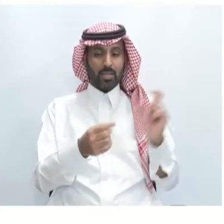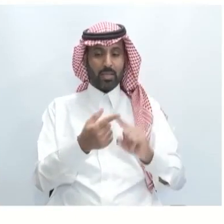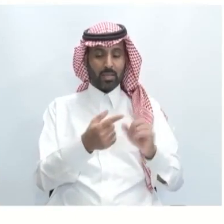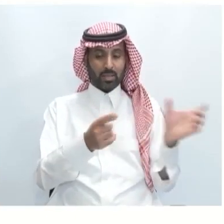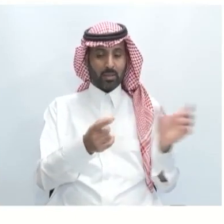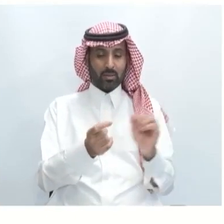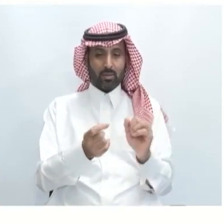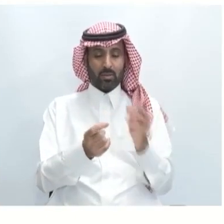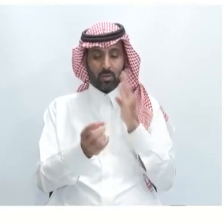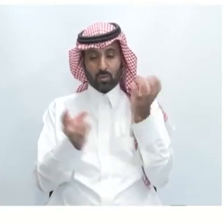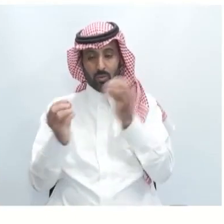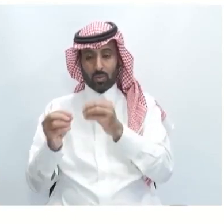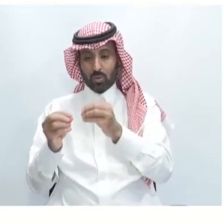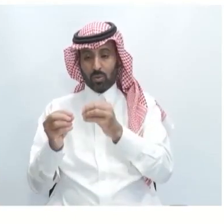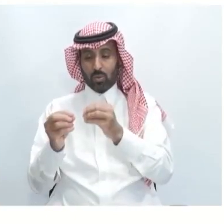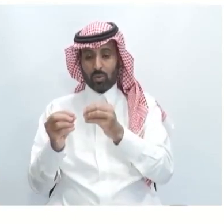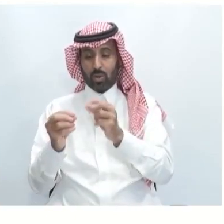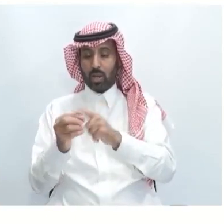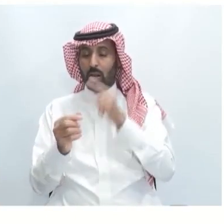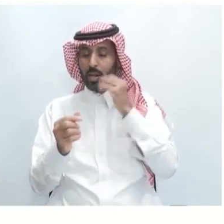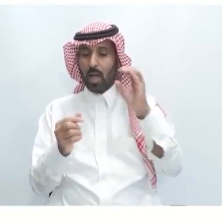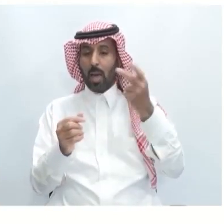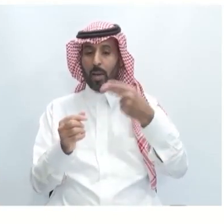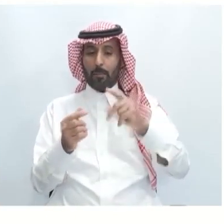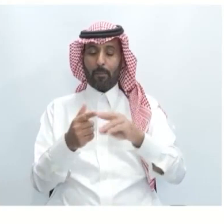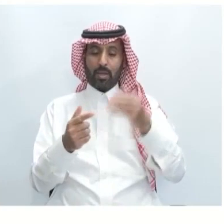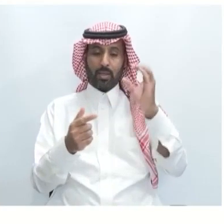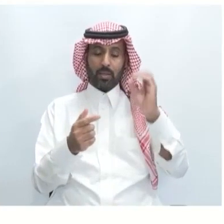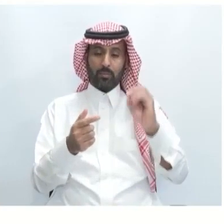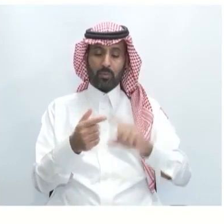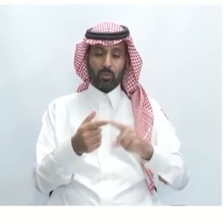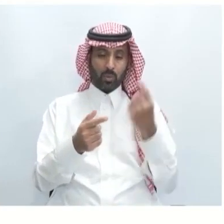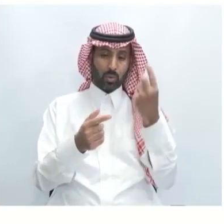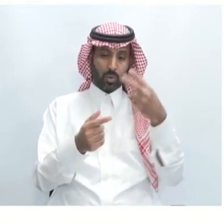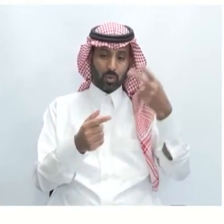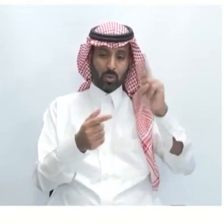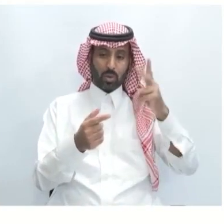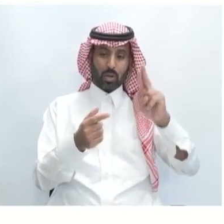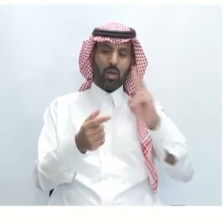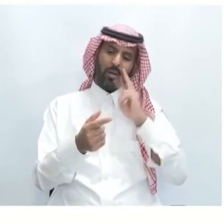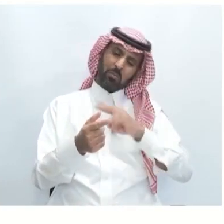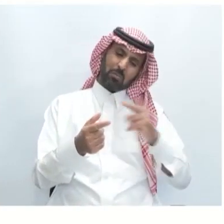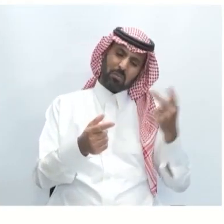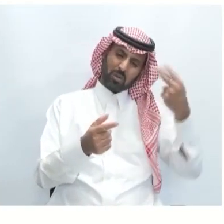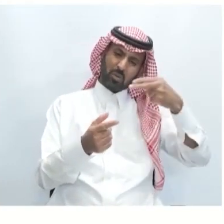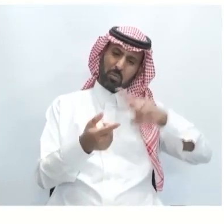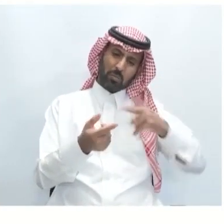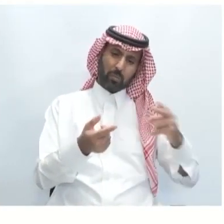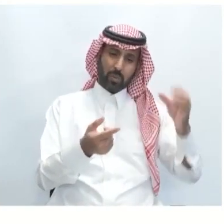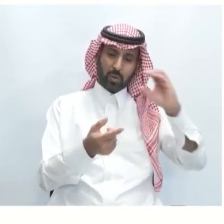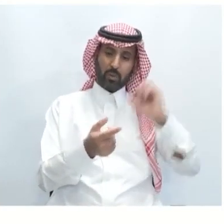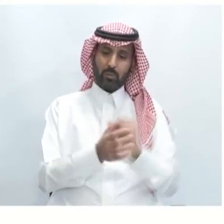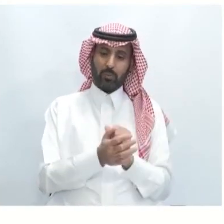مجموعه الامين وتوجد فيها مجموعه الكربوكسيل تحتوي فيها ايضا على ار وار هنا تكون متغيره قد تكون هيدروجين قد